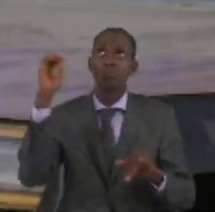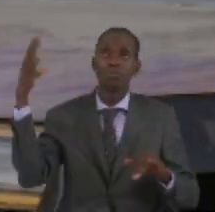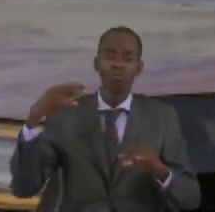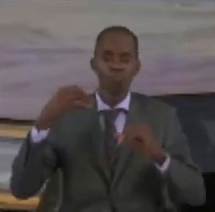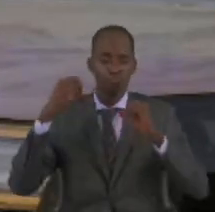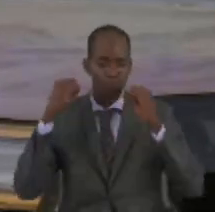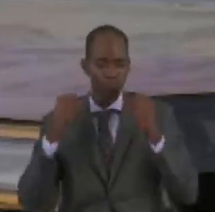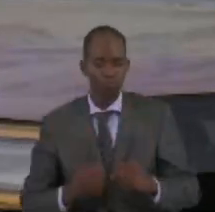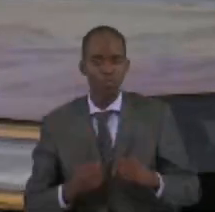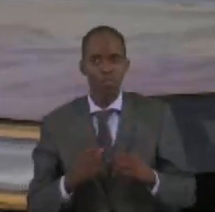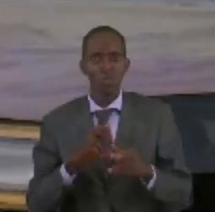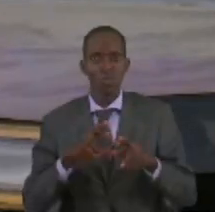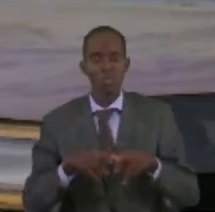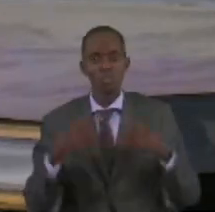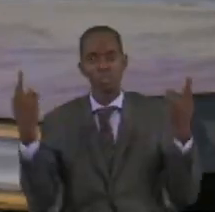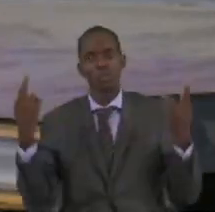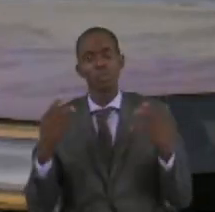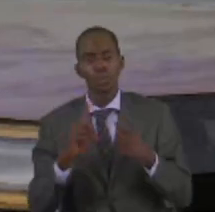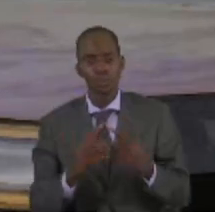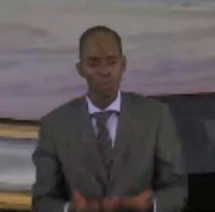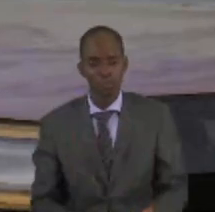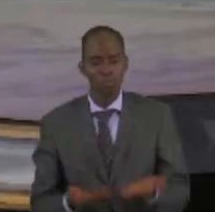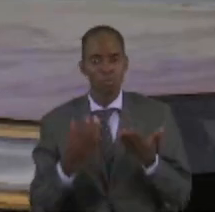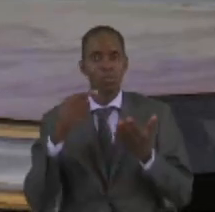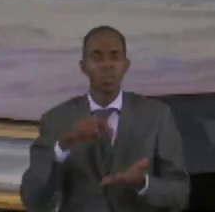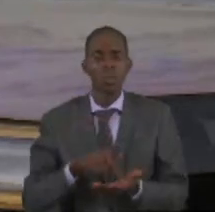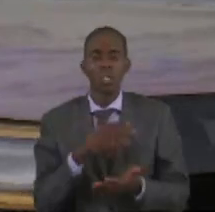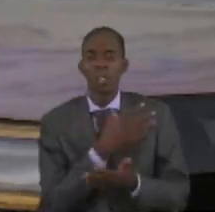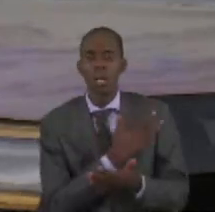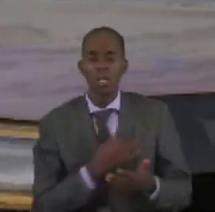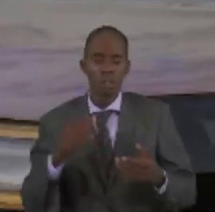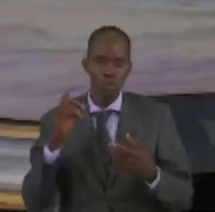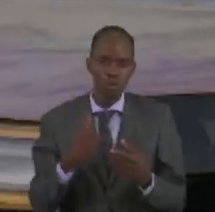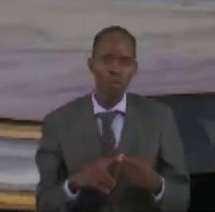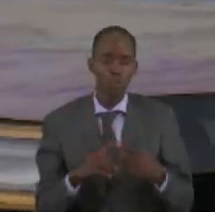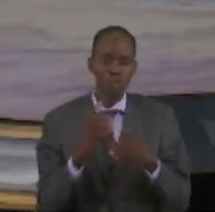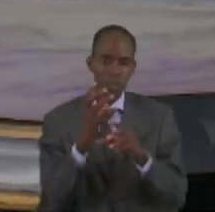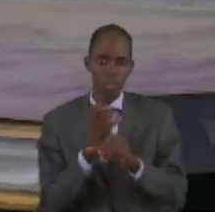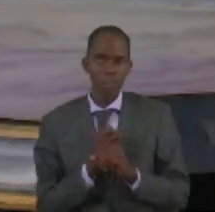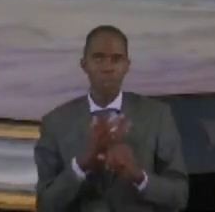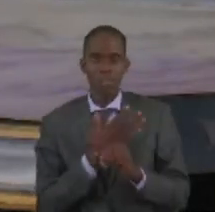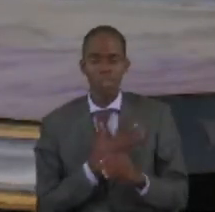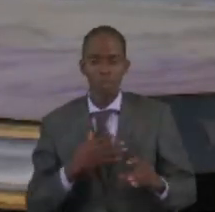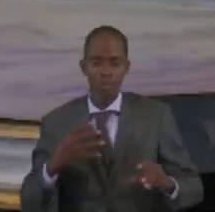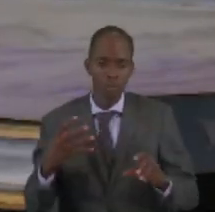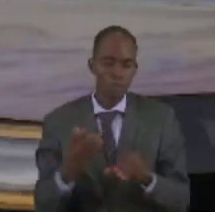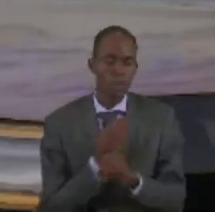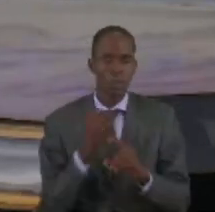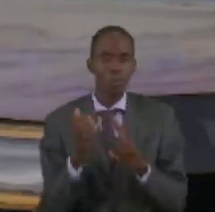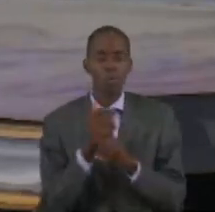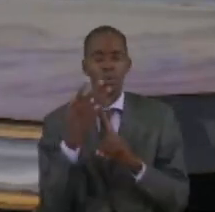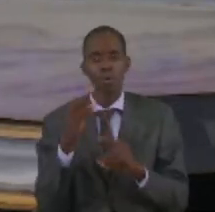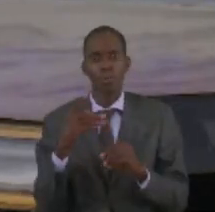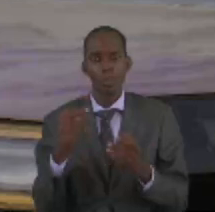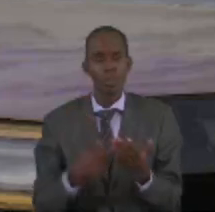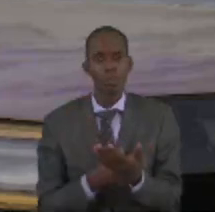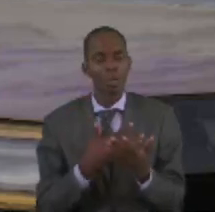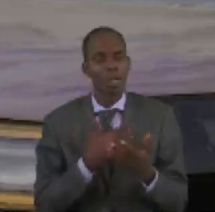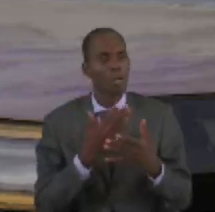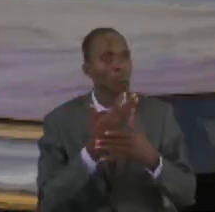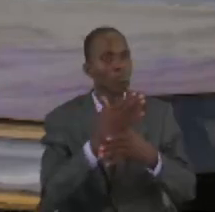même force, la même révélation, que nous nous levions et que nous recevions et que nous embrassions l'évangile et